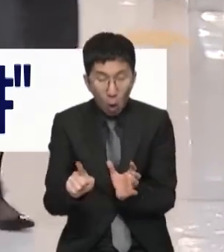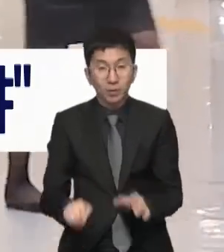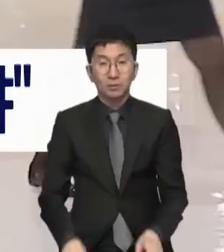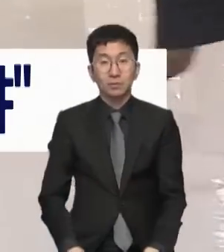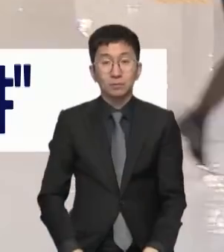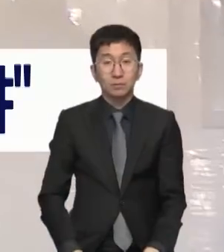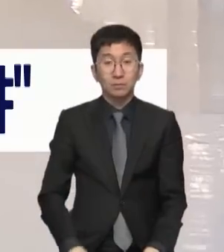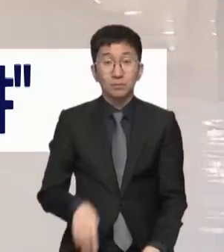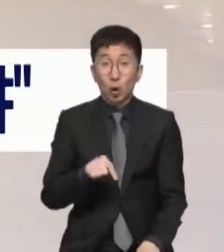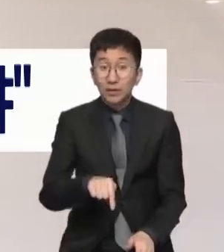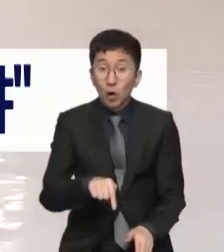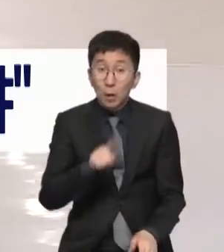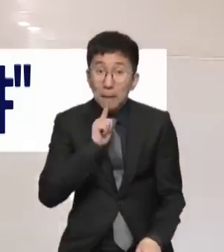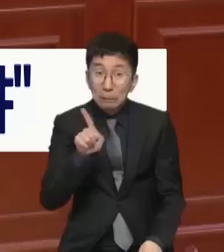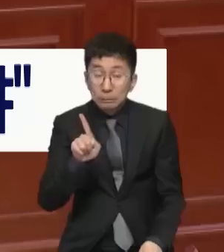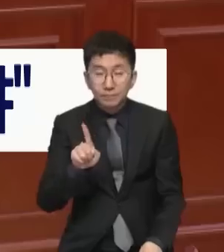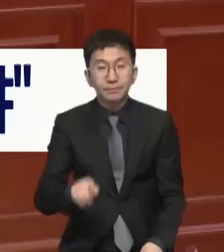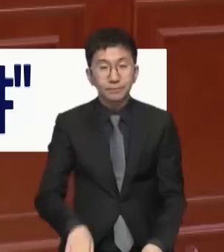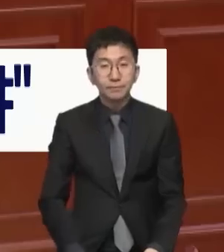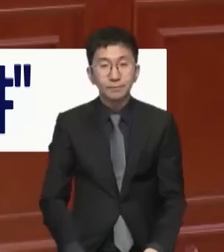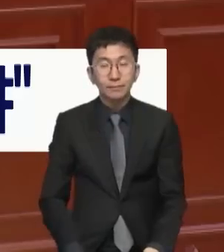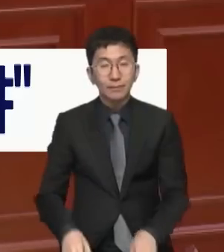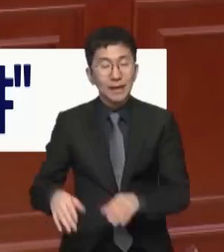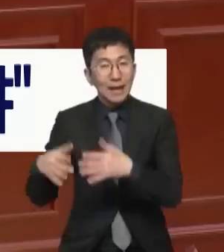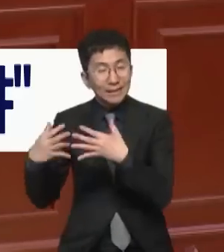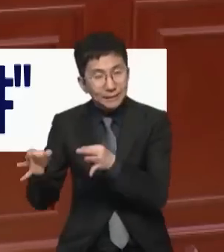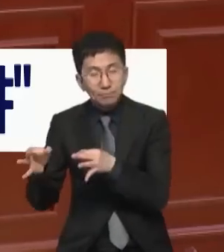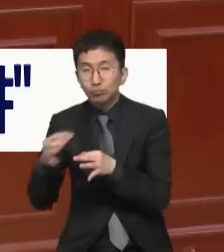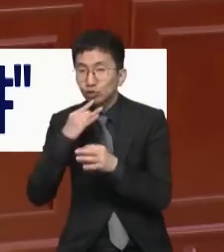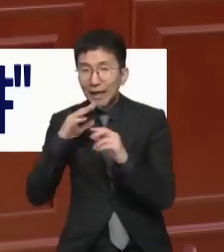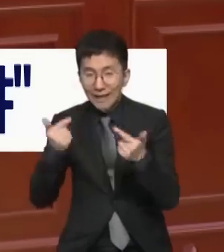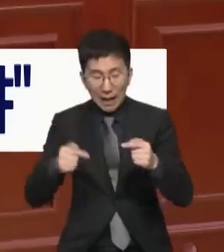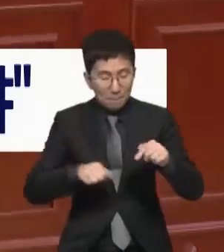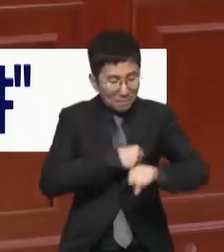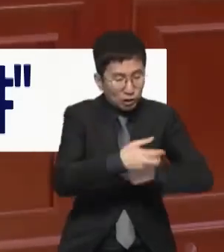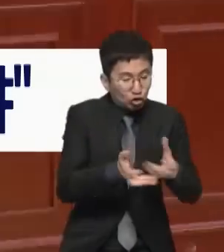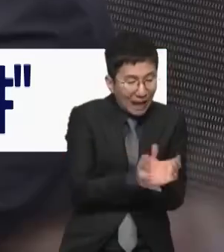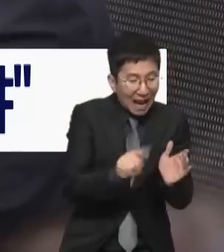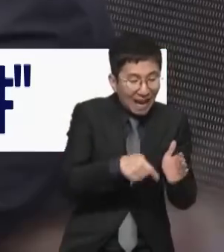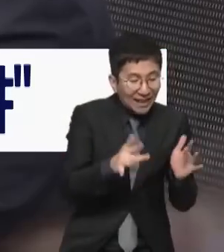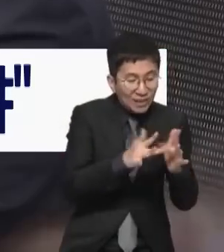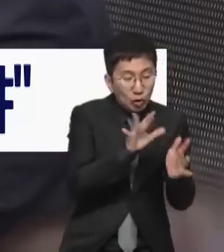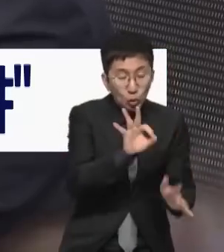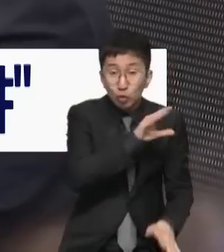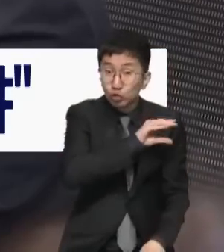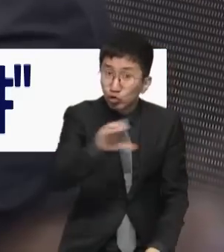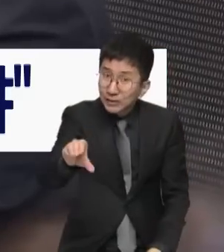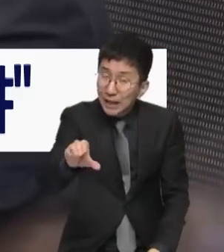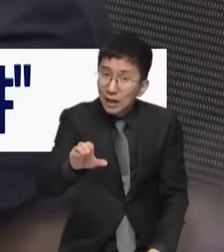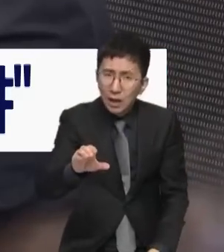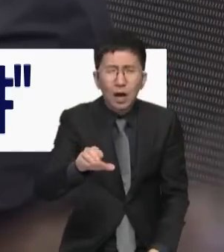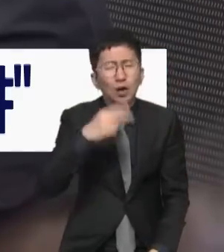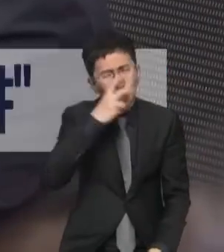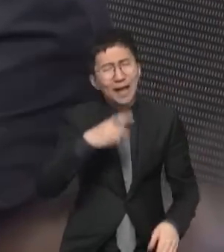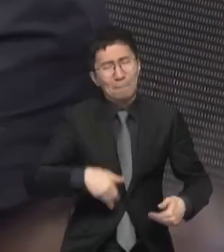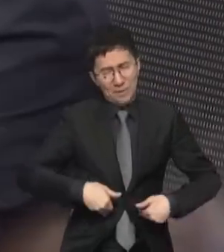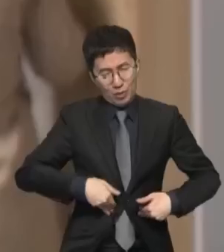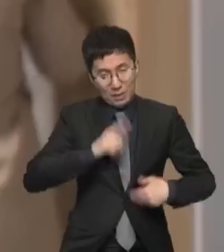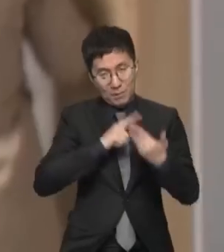내고 김 의원은 물론 당 소속 의원 전원을 상대로 가상자산 투자 내역을 전수조사해야 한다고